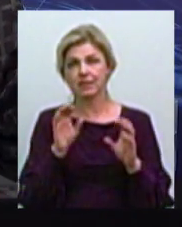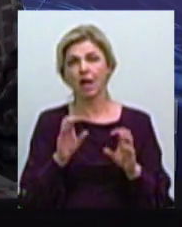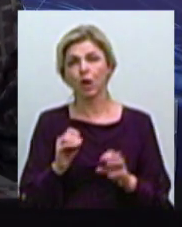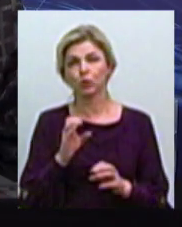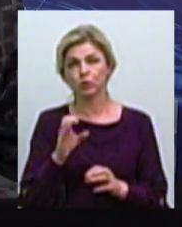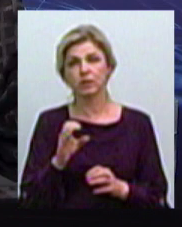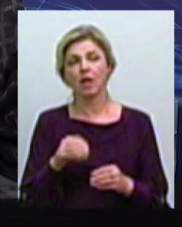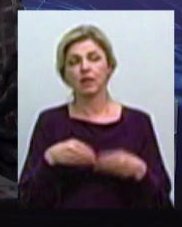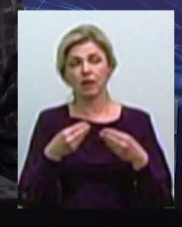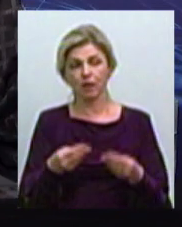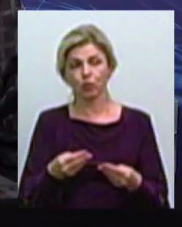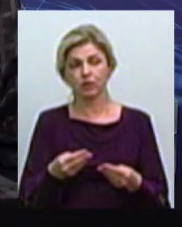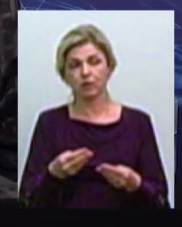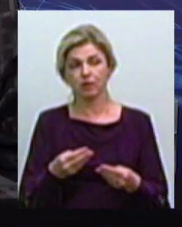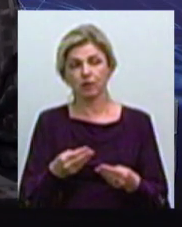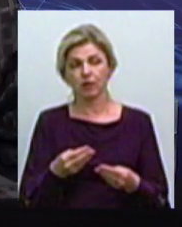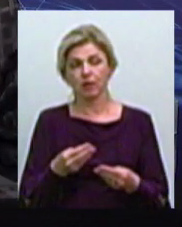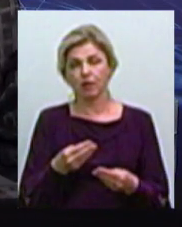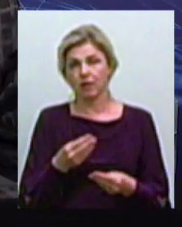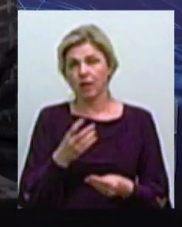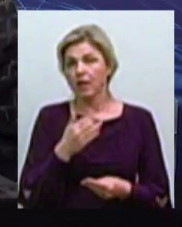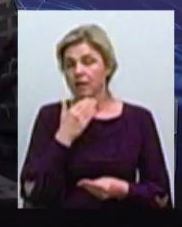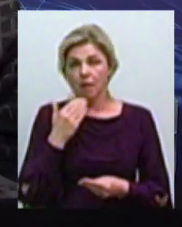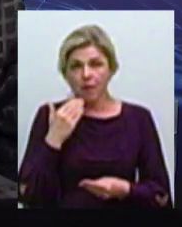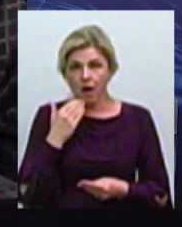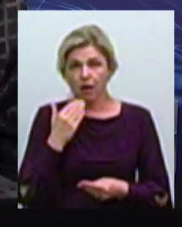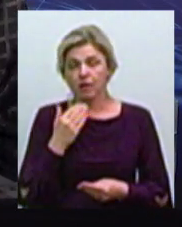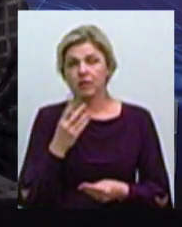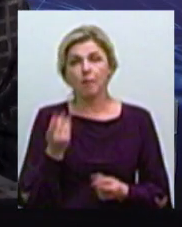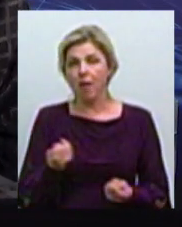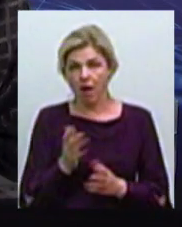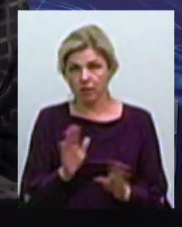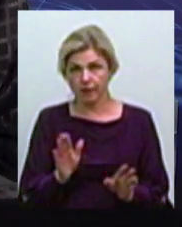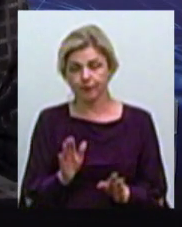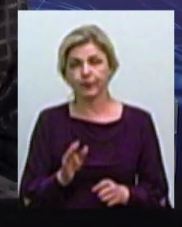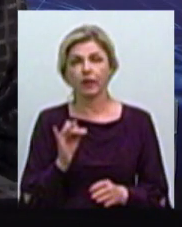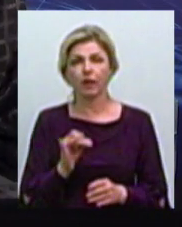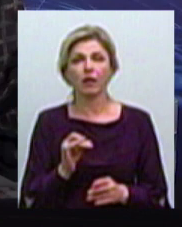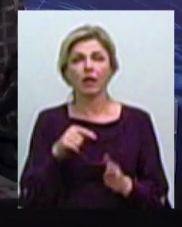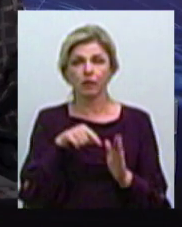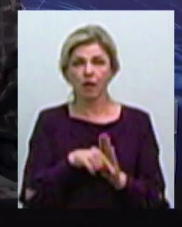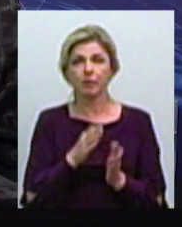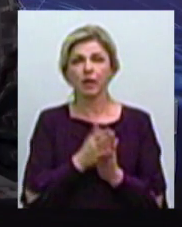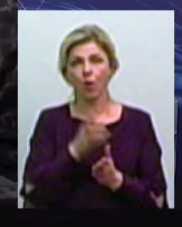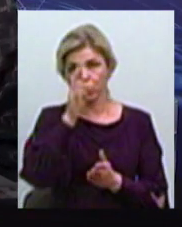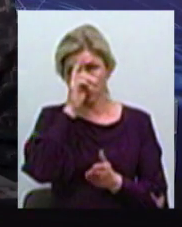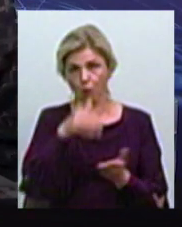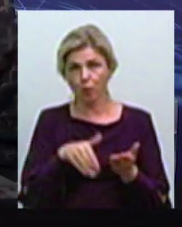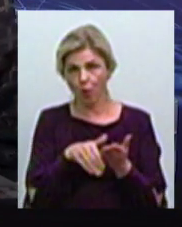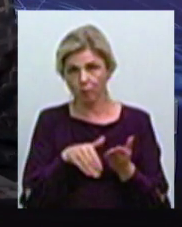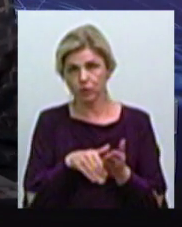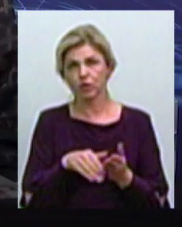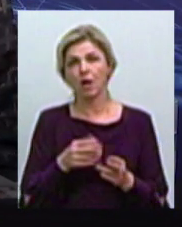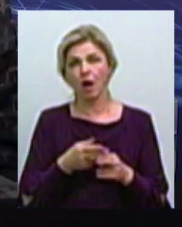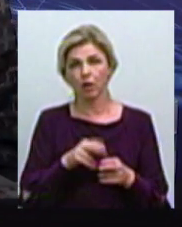торгівлі людьми дають доволі немало. Крім того, що предусмотрені государственною допомогою законом України по